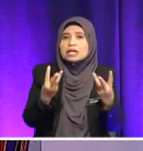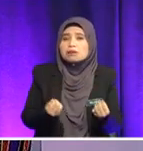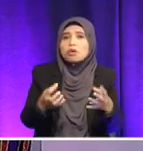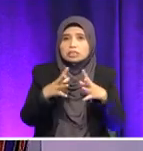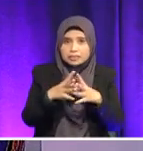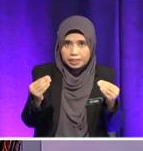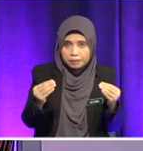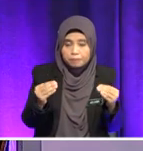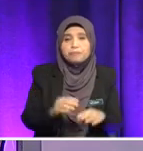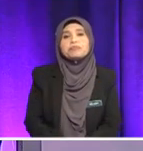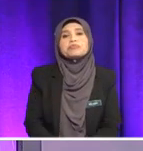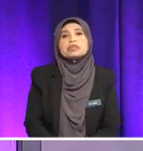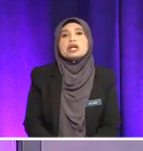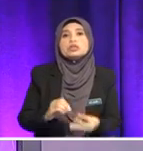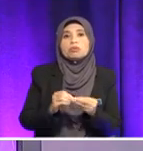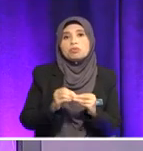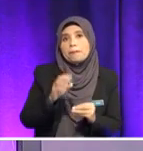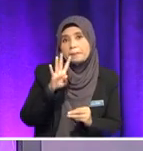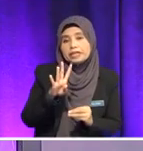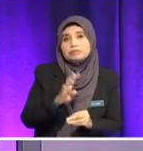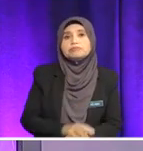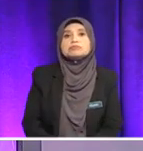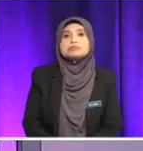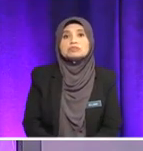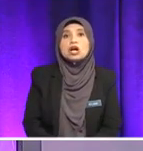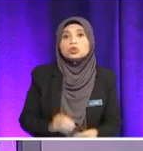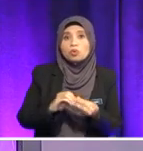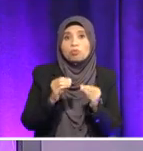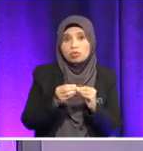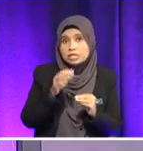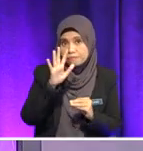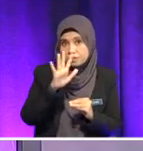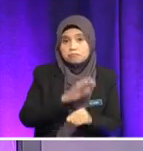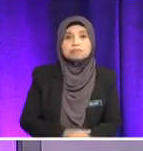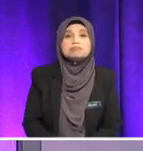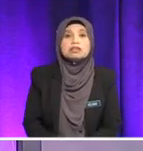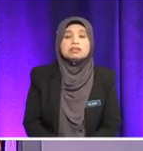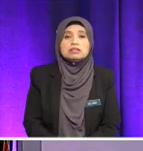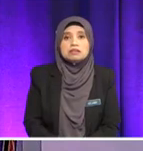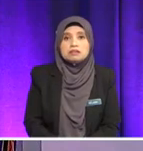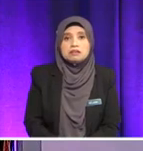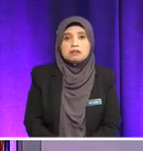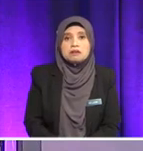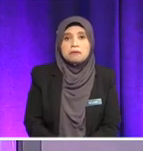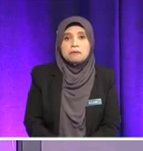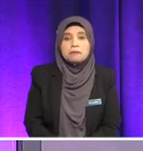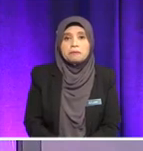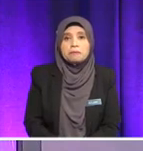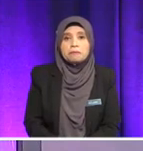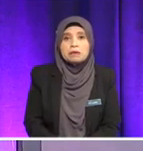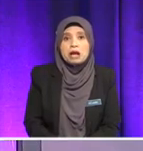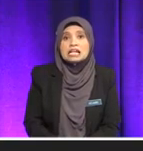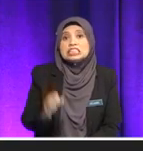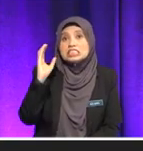baik itu yang keempat kita pergi kepada yang kelima kemudian yang kelima